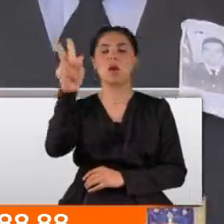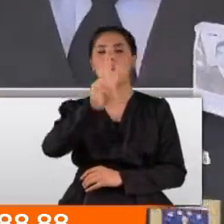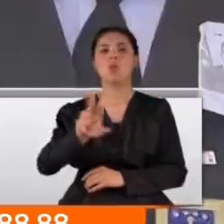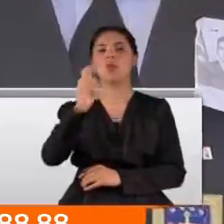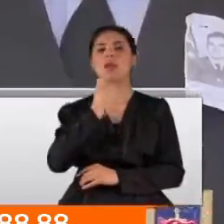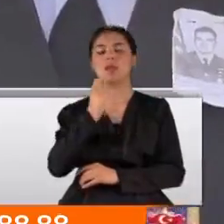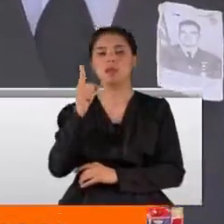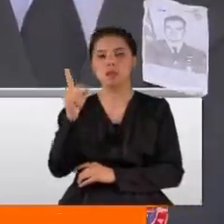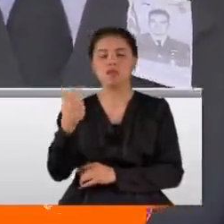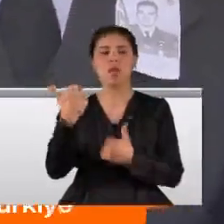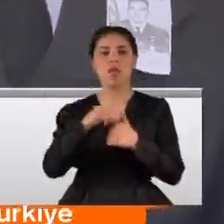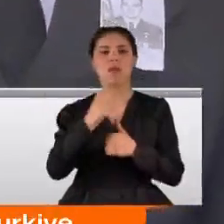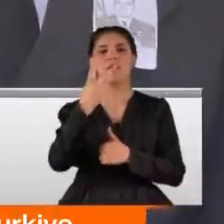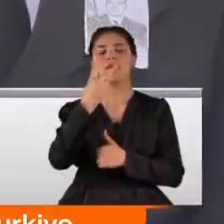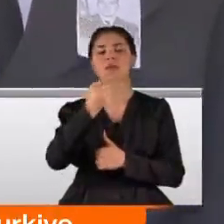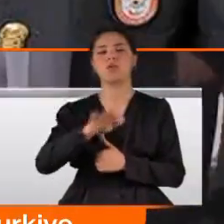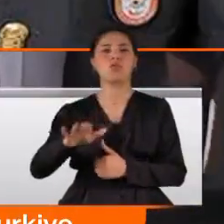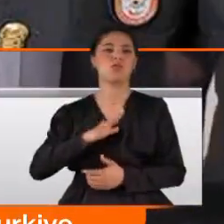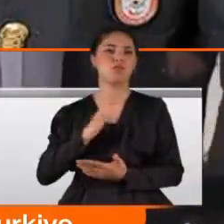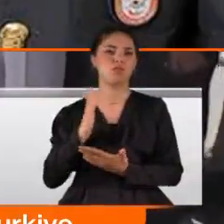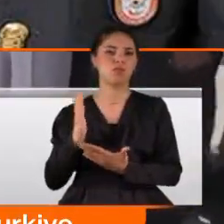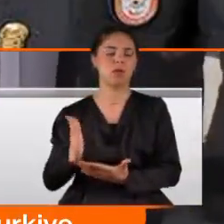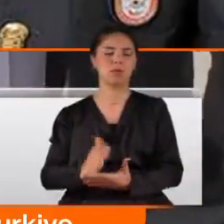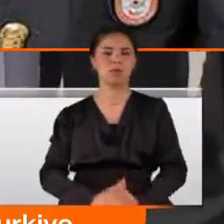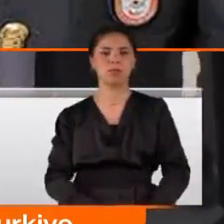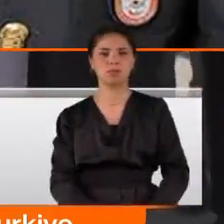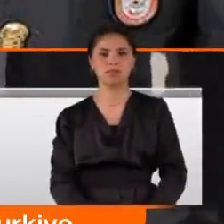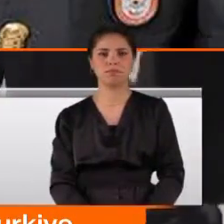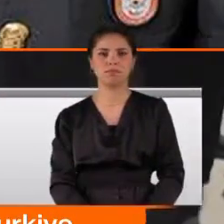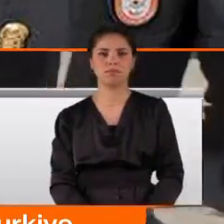4 diğeri 3 yaşında iki çocuk babasıydı.